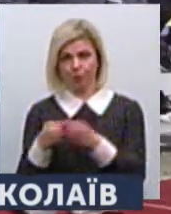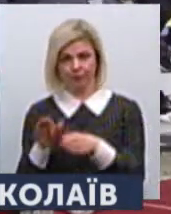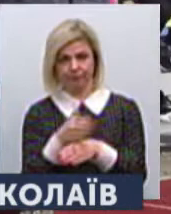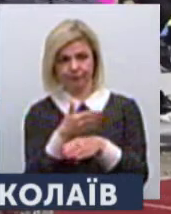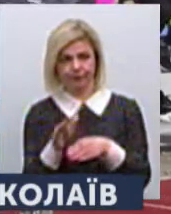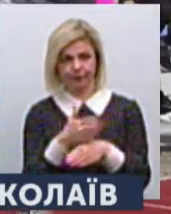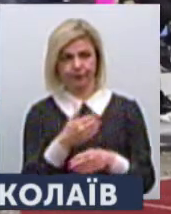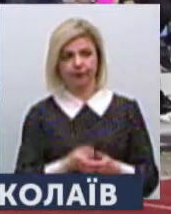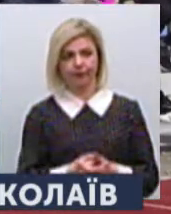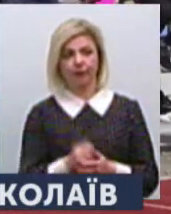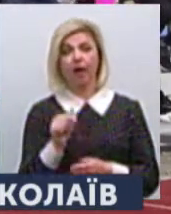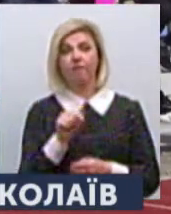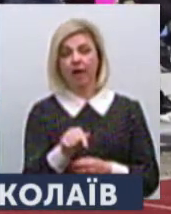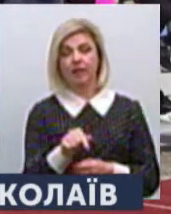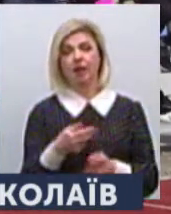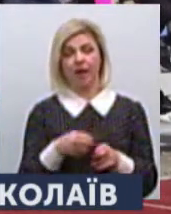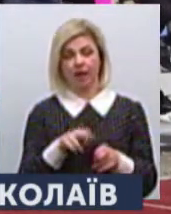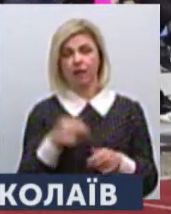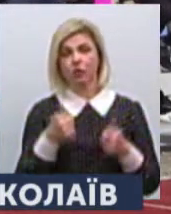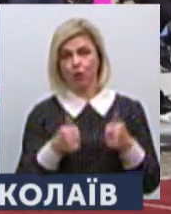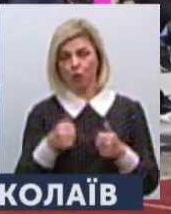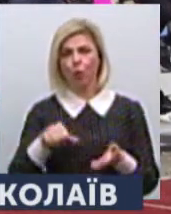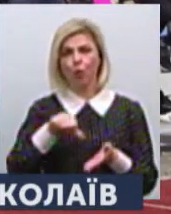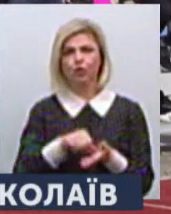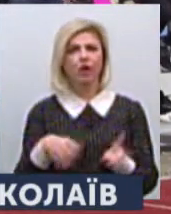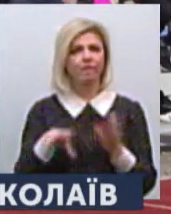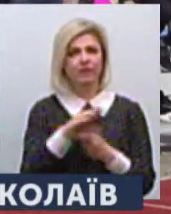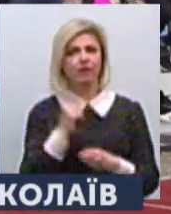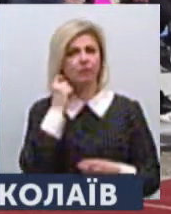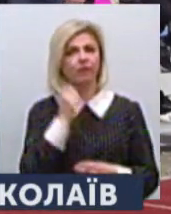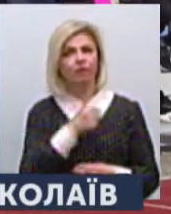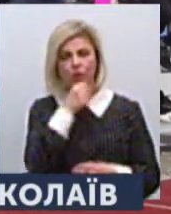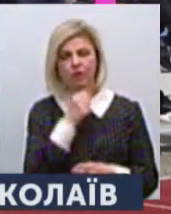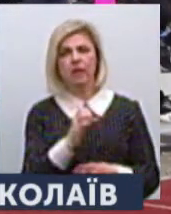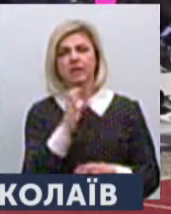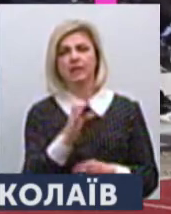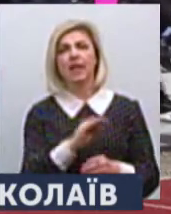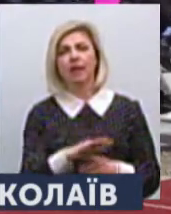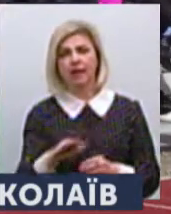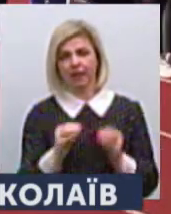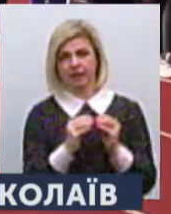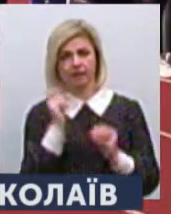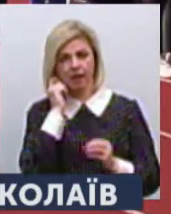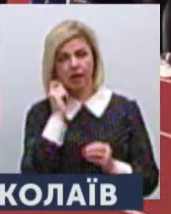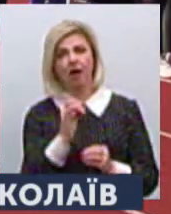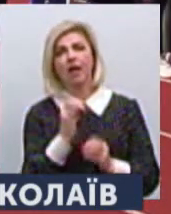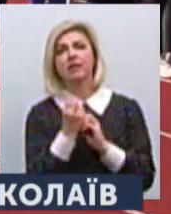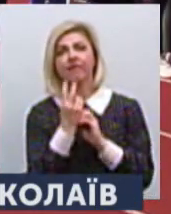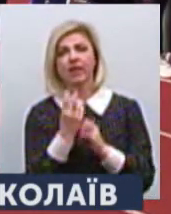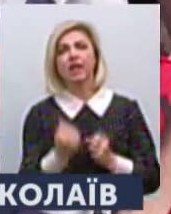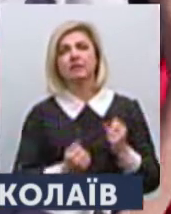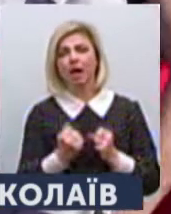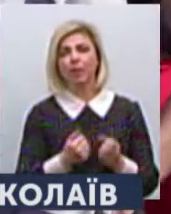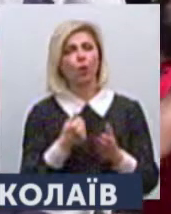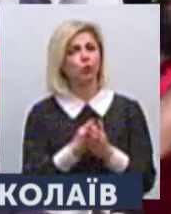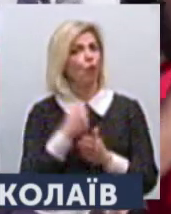групи. В цій милі беруть участь усі вікові категорії, починаючи з діток 10 років. І так 12 забігів до необмеженого